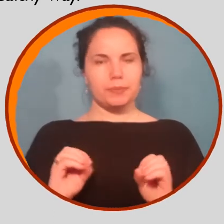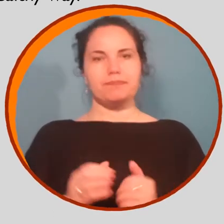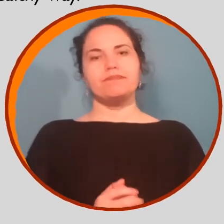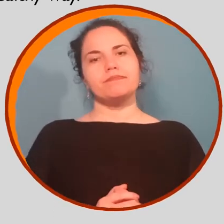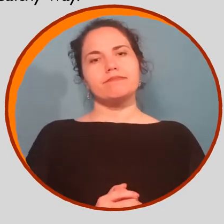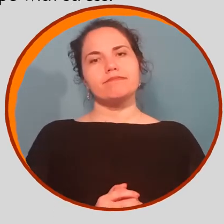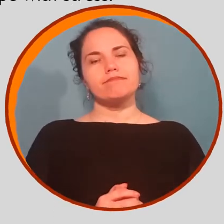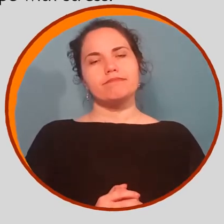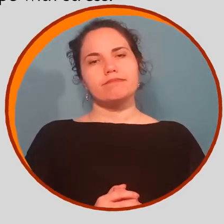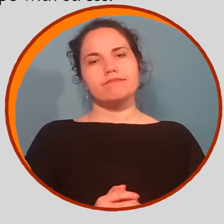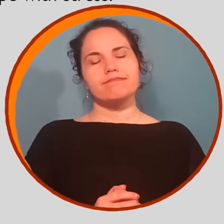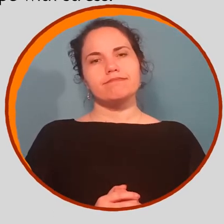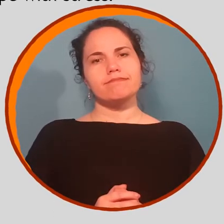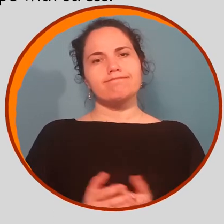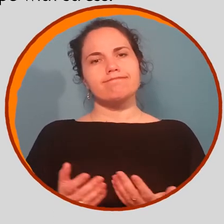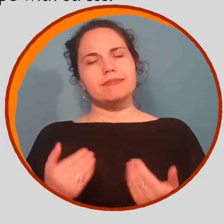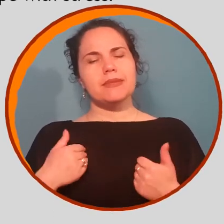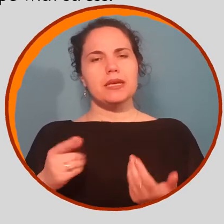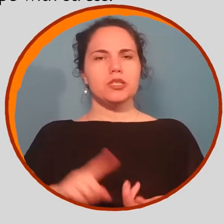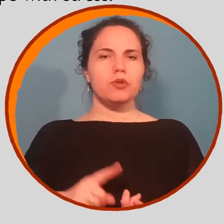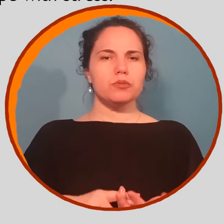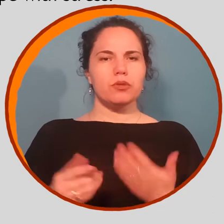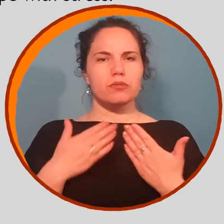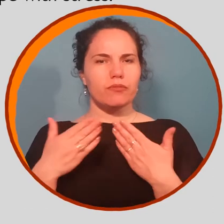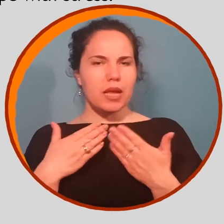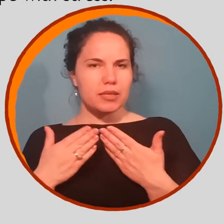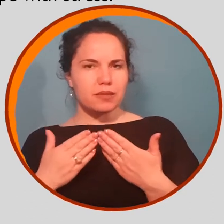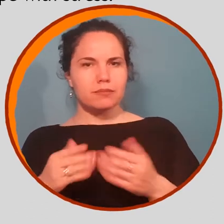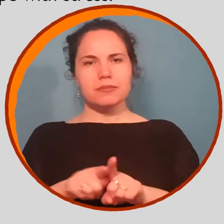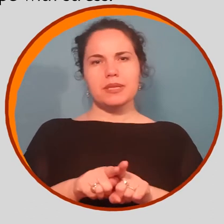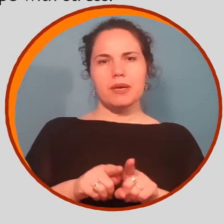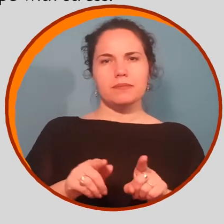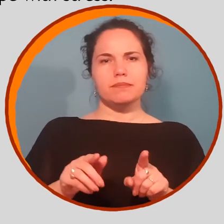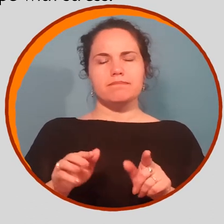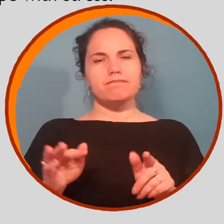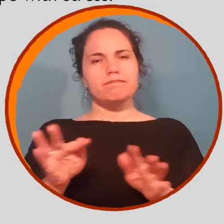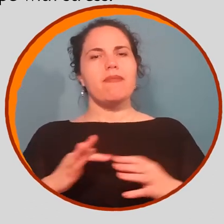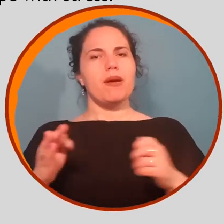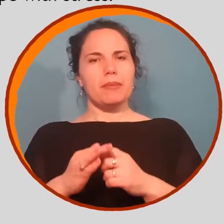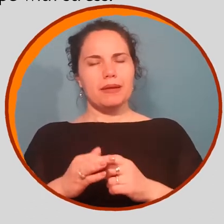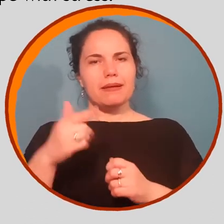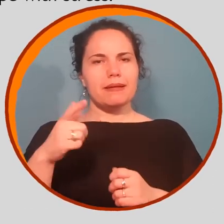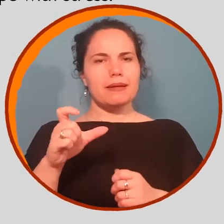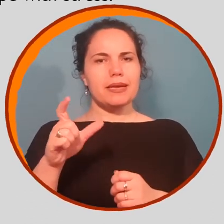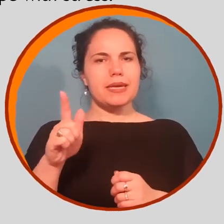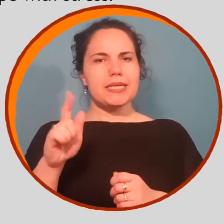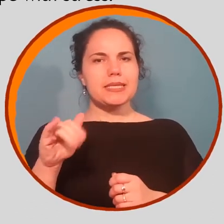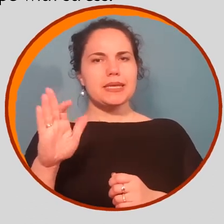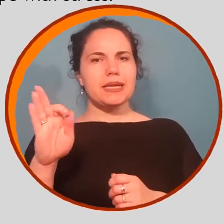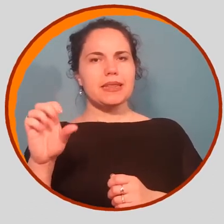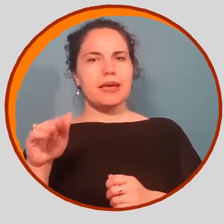të shëndetshme. Janë më të ndjeshëm ndaj vetes, më të ndjeshëm ndaj të tjerëve dhe kanë aftësi më të mira për të përballuar me